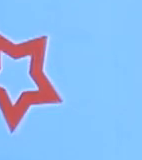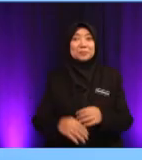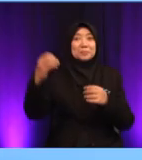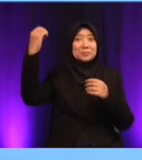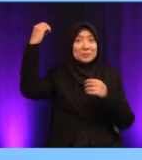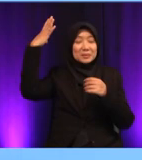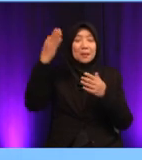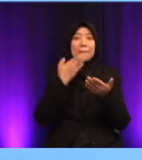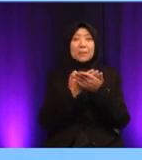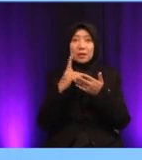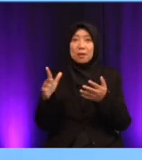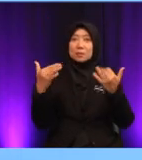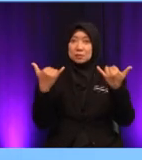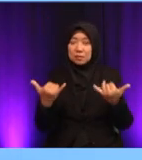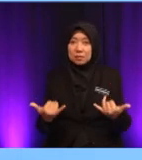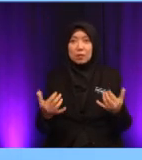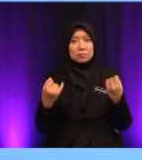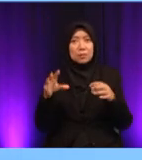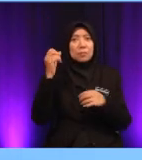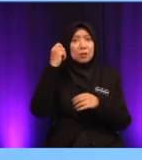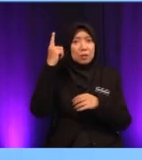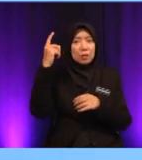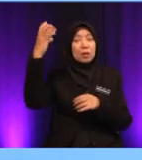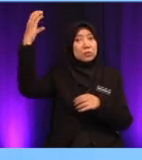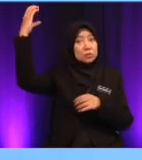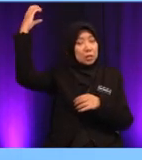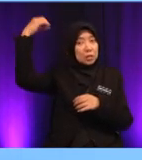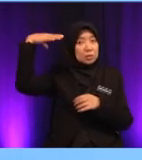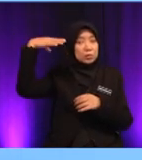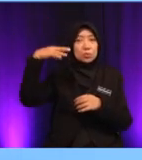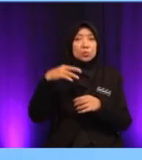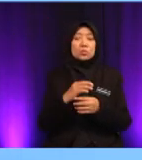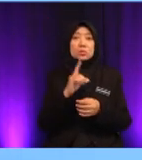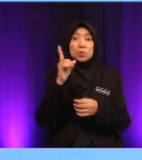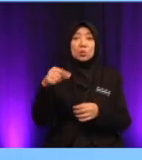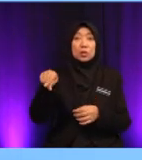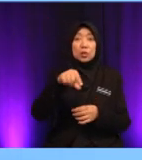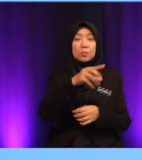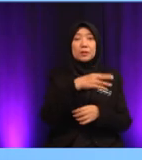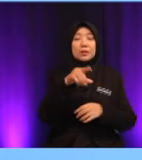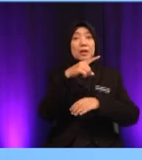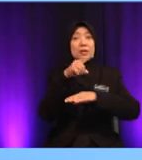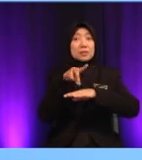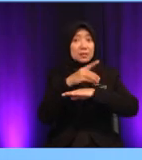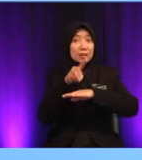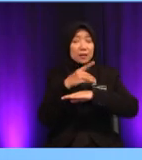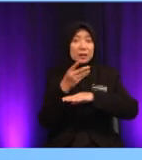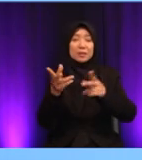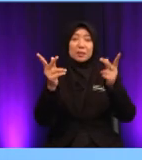Baiklah sekarang ini mirada Faham yang cahaya itu pun merupakan satu gelombang dan juga Zara